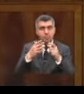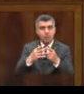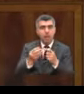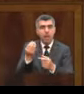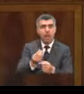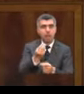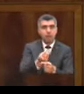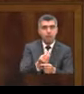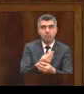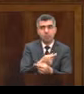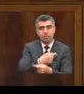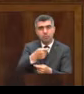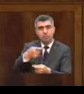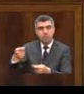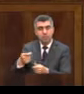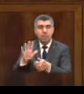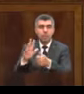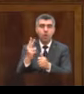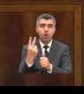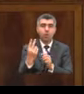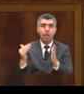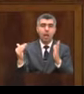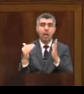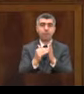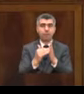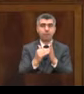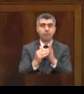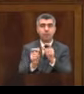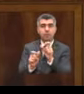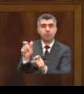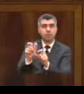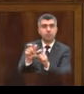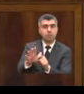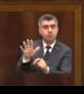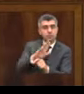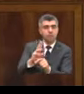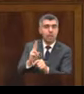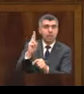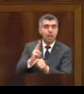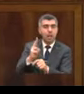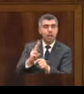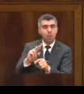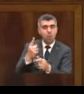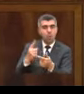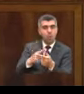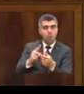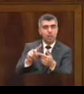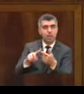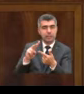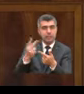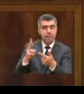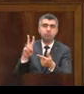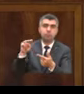الاجتماعية، وسيستفيد أكثر من 26 ألف طفل في هذه العملية، وقد تم إطلاق العملية الأولى والثانية مع اليونيسيف في المراحل